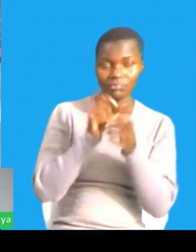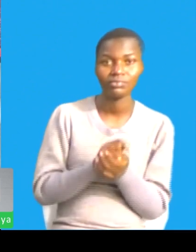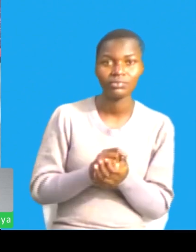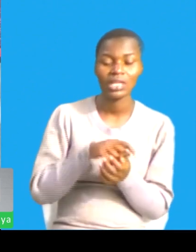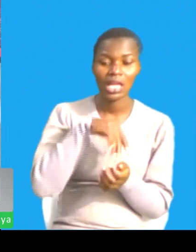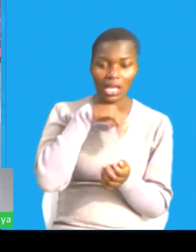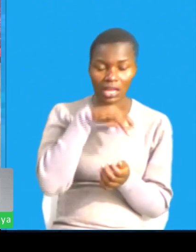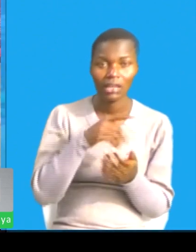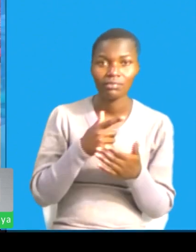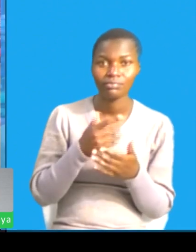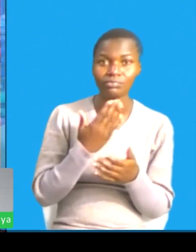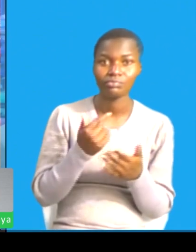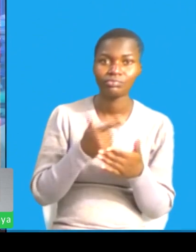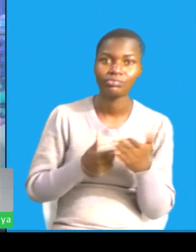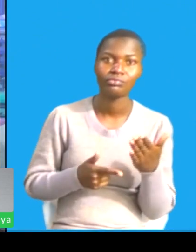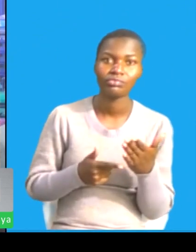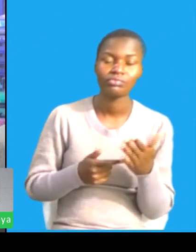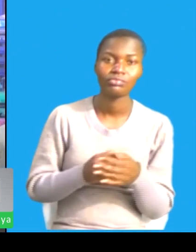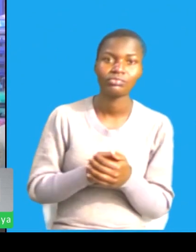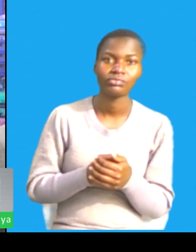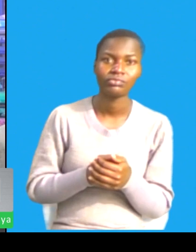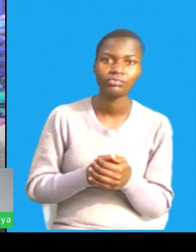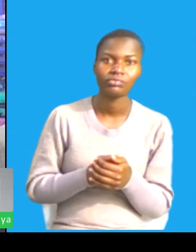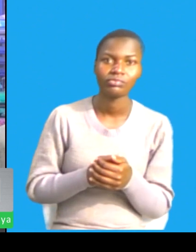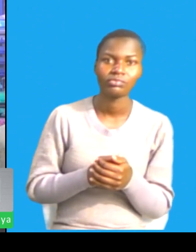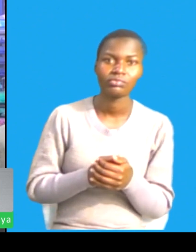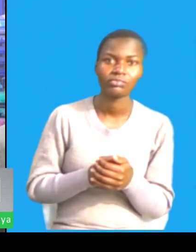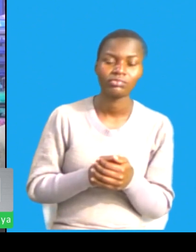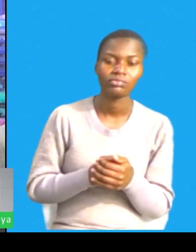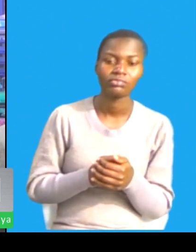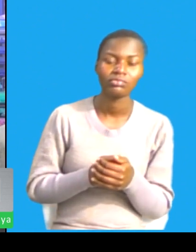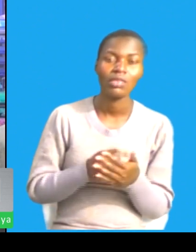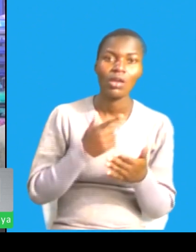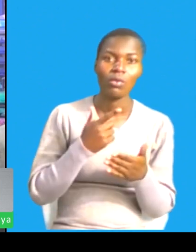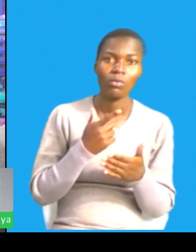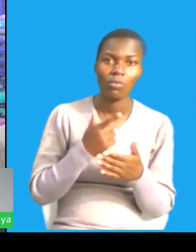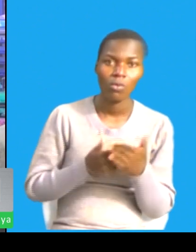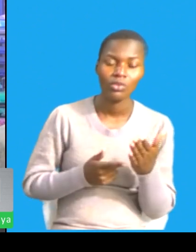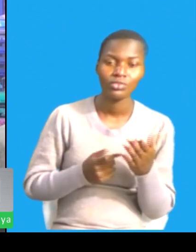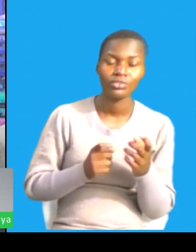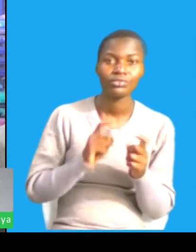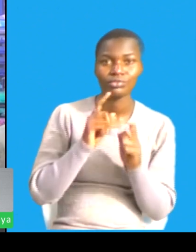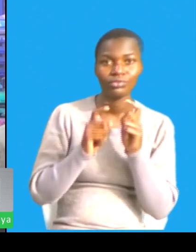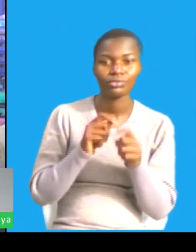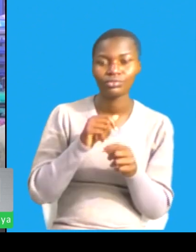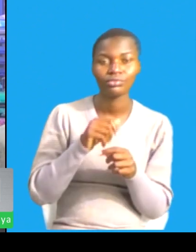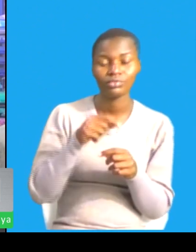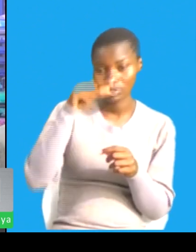demonstrations to end. What is it that anataka serikali